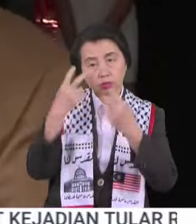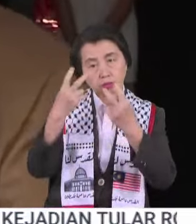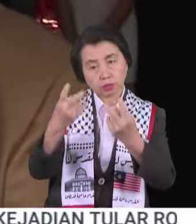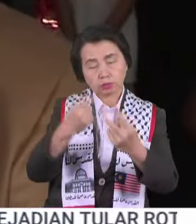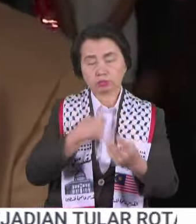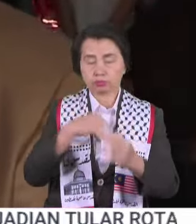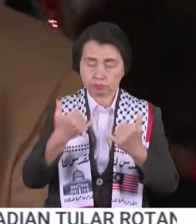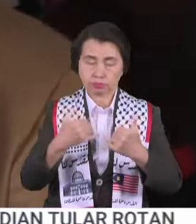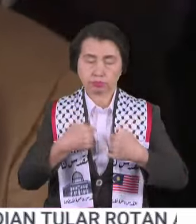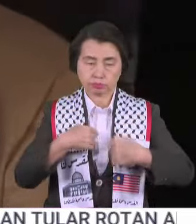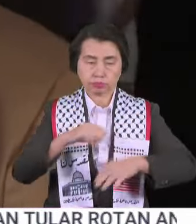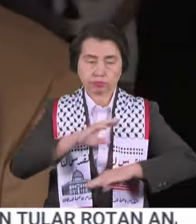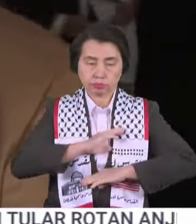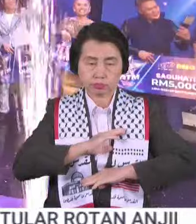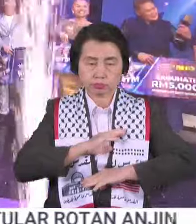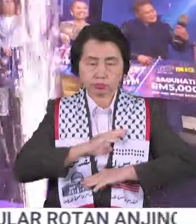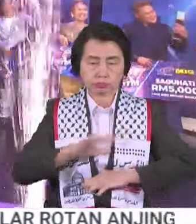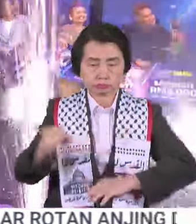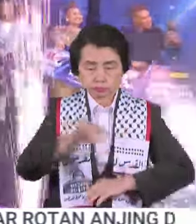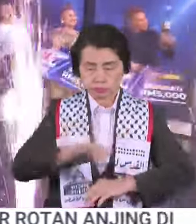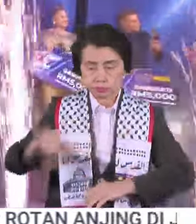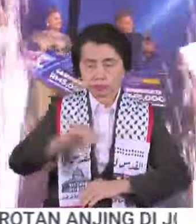memang produksi yang sangat hebat.